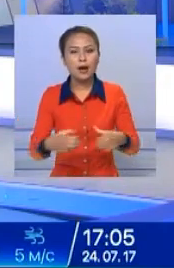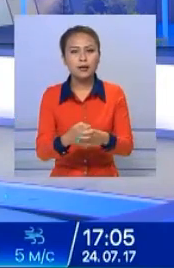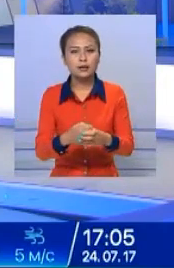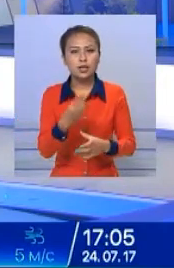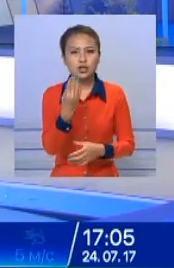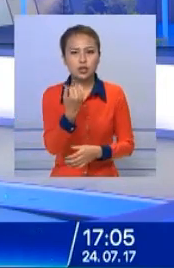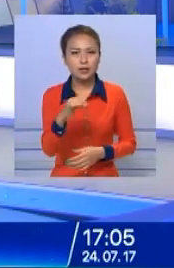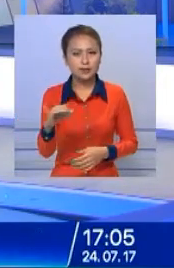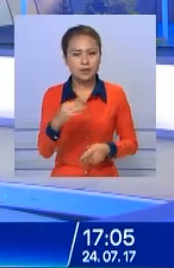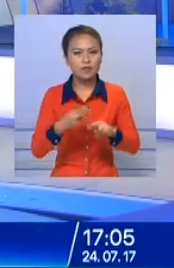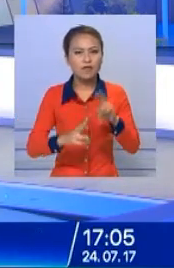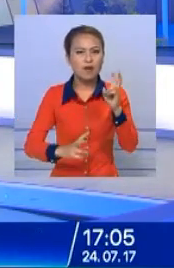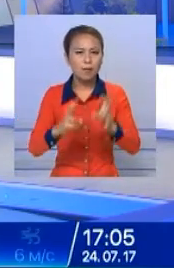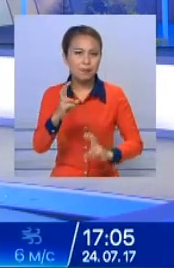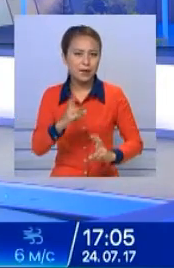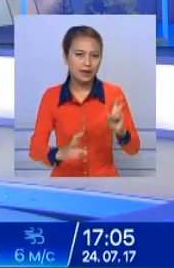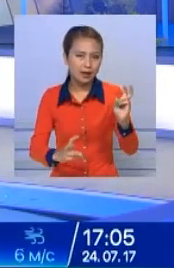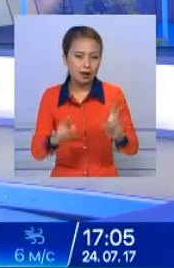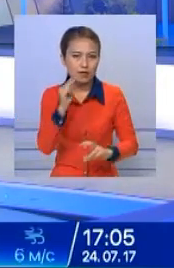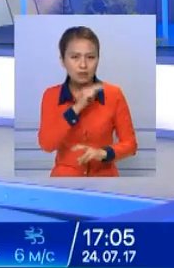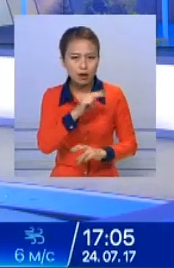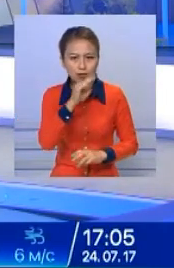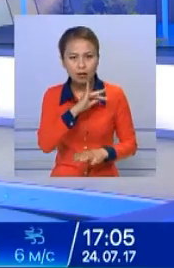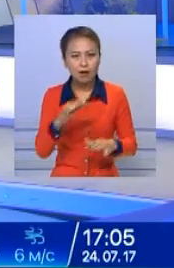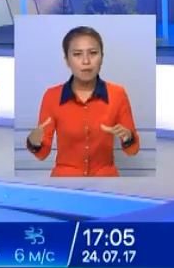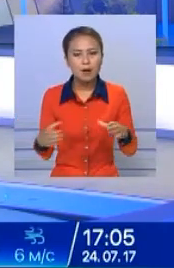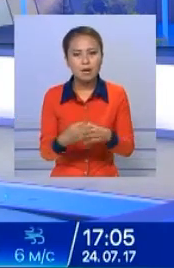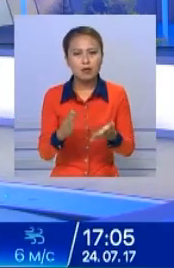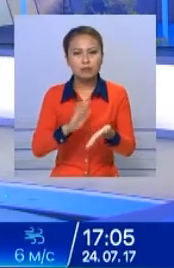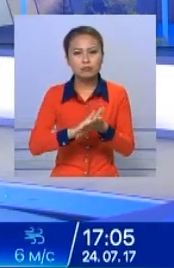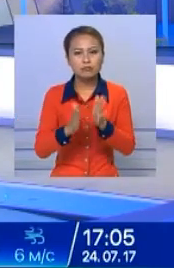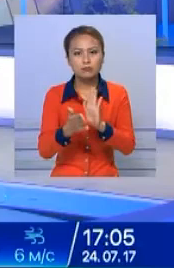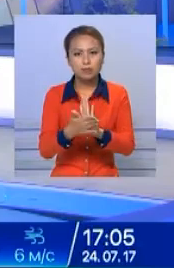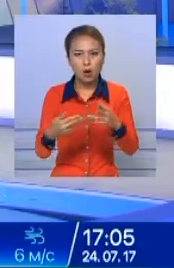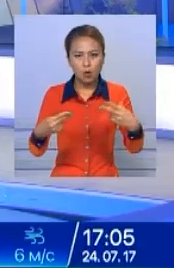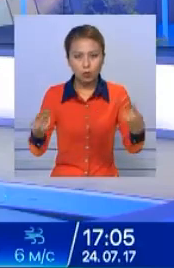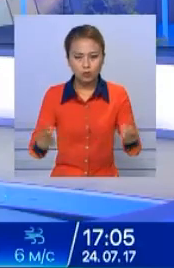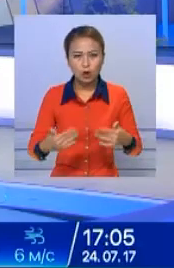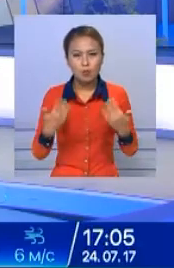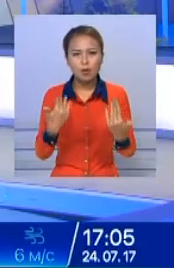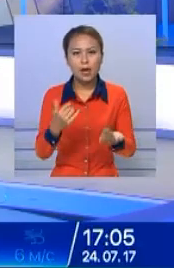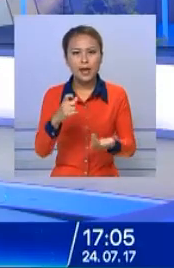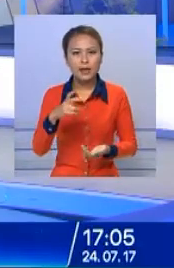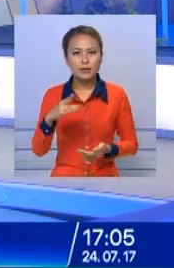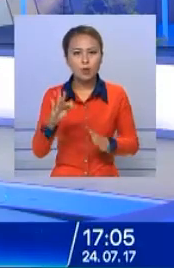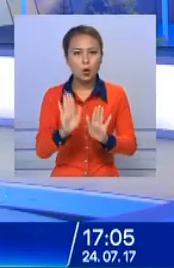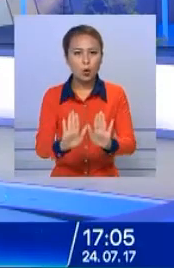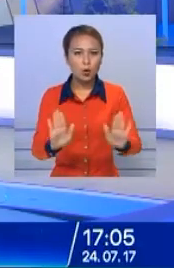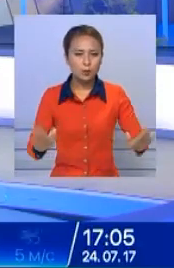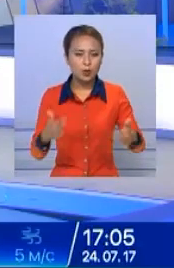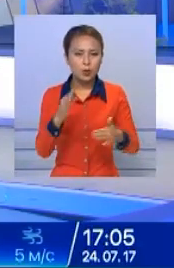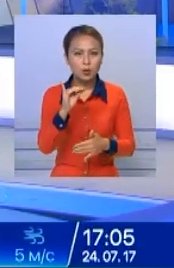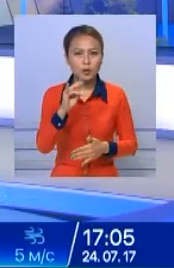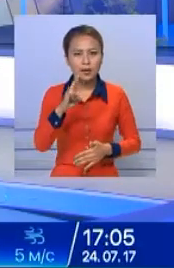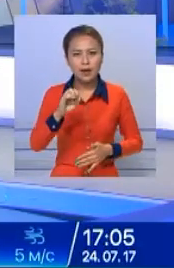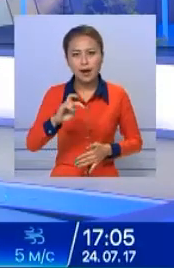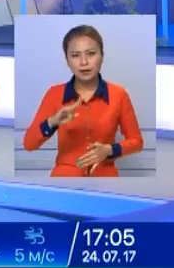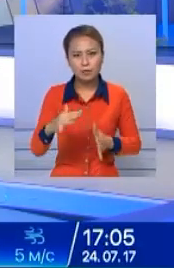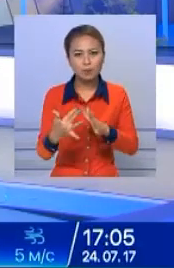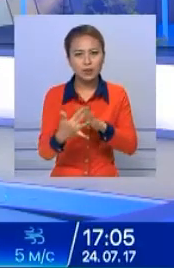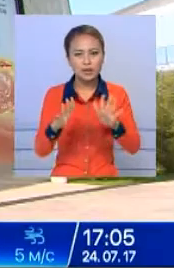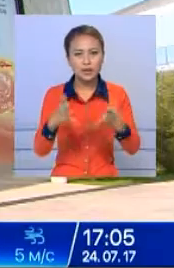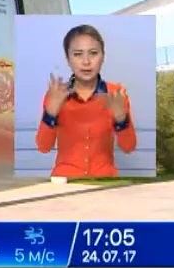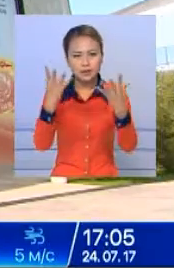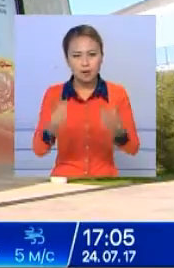шай фабрикалар және туристік компаниялар арасындағы меморандумға қол қойды. Бұл шара Экспо көрмесі аясындағы Юннань провинциясы күні